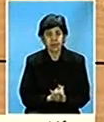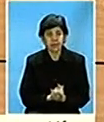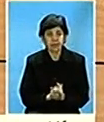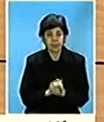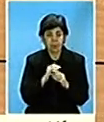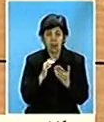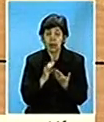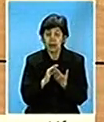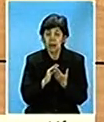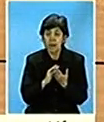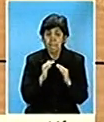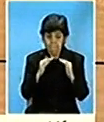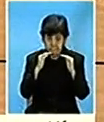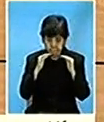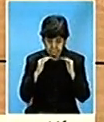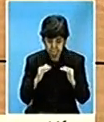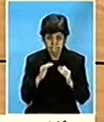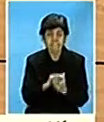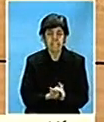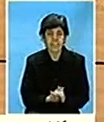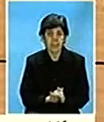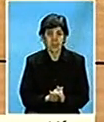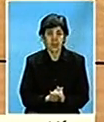เรื่องต่อไปก็คือ